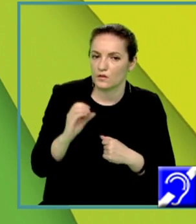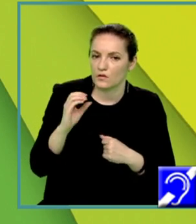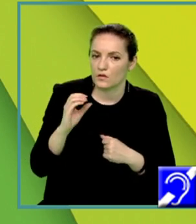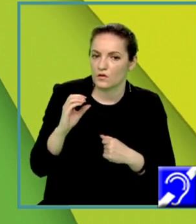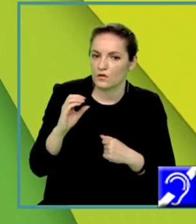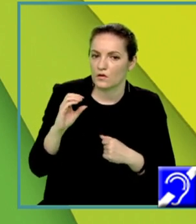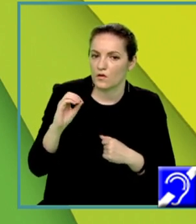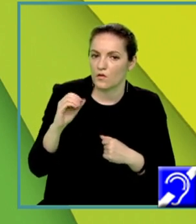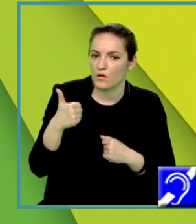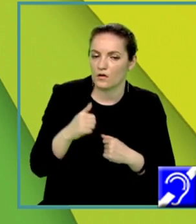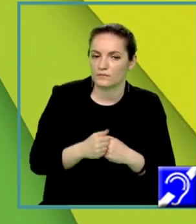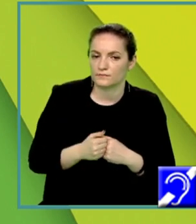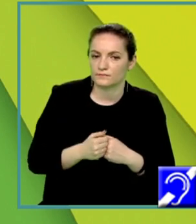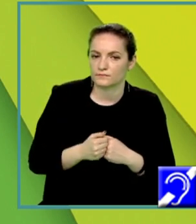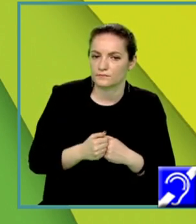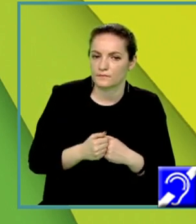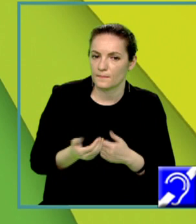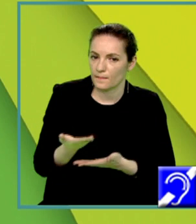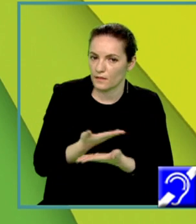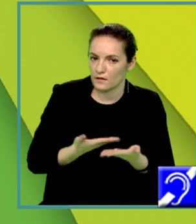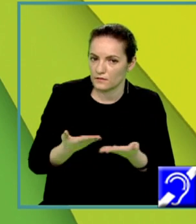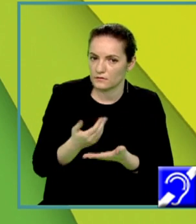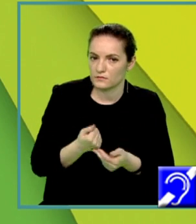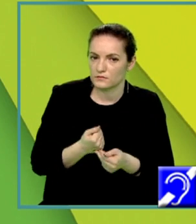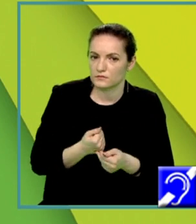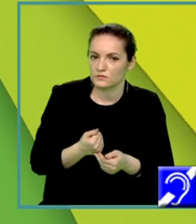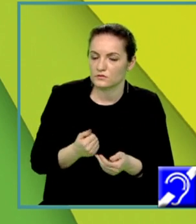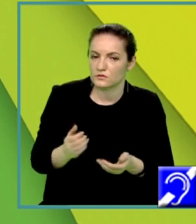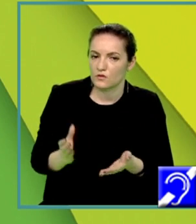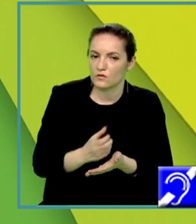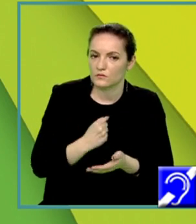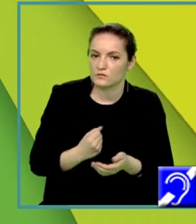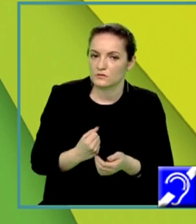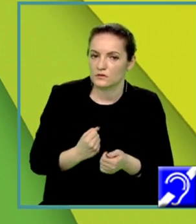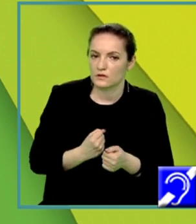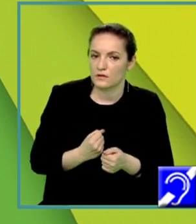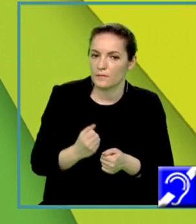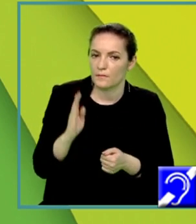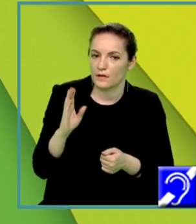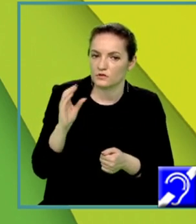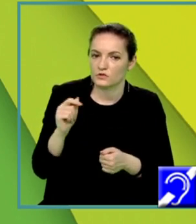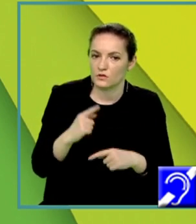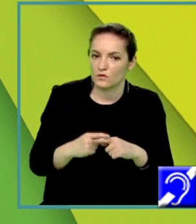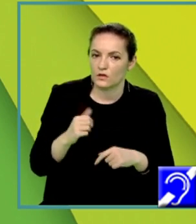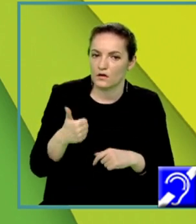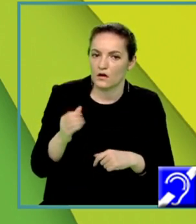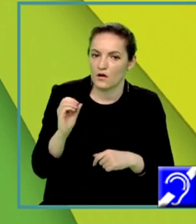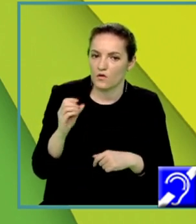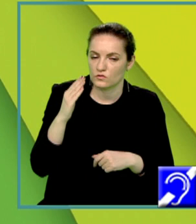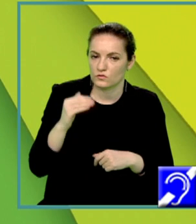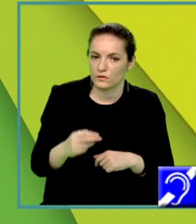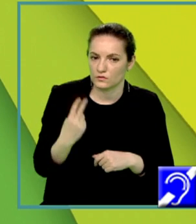Cu alte cuvinte, înlocuind în formulare, îi obținem BC ori AO supra 2.